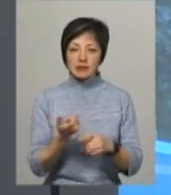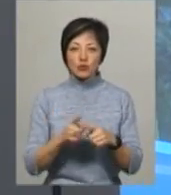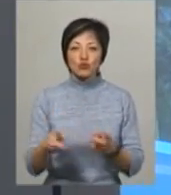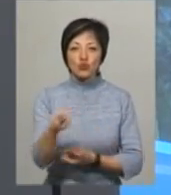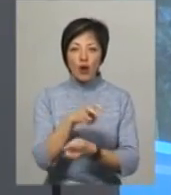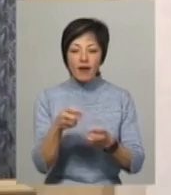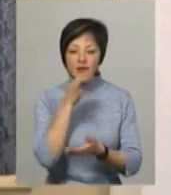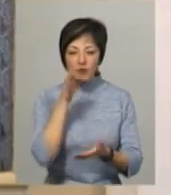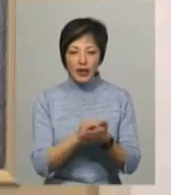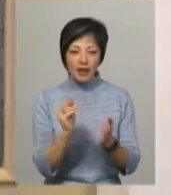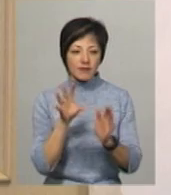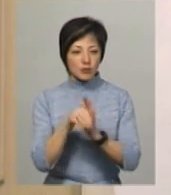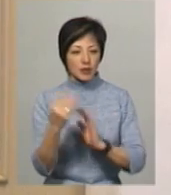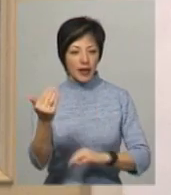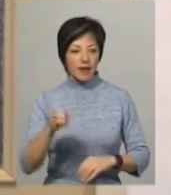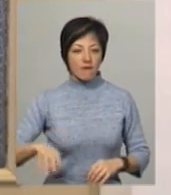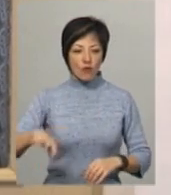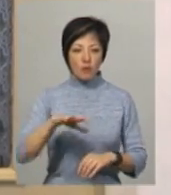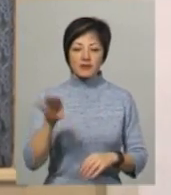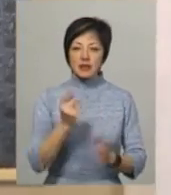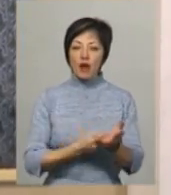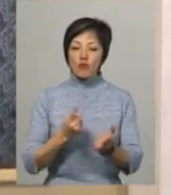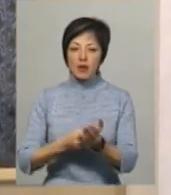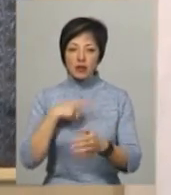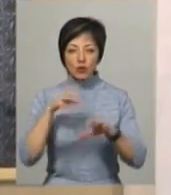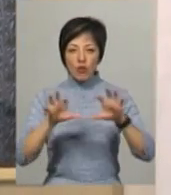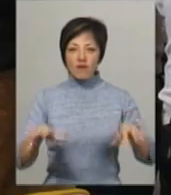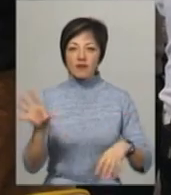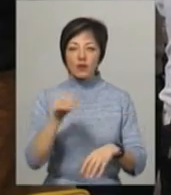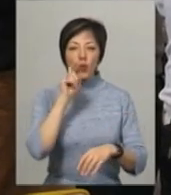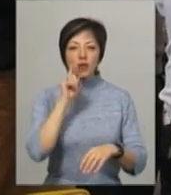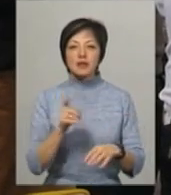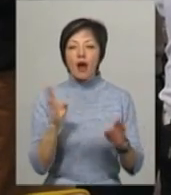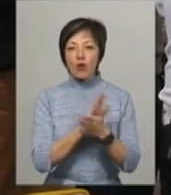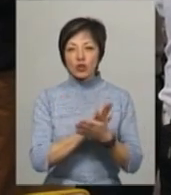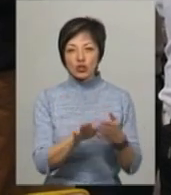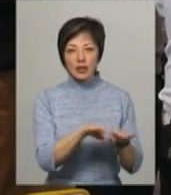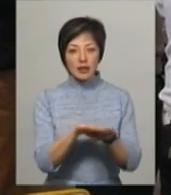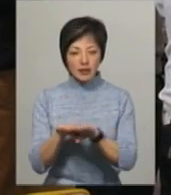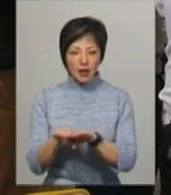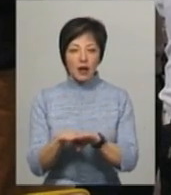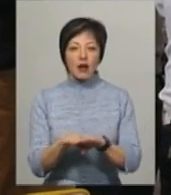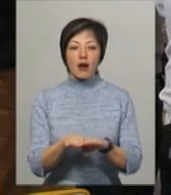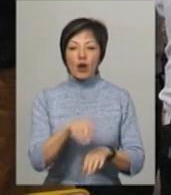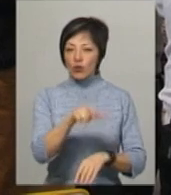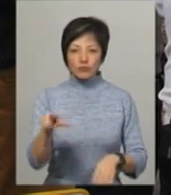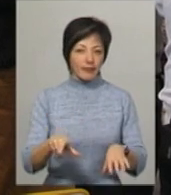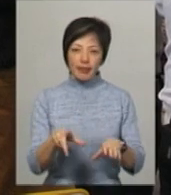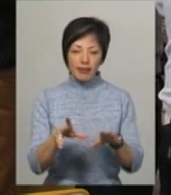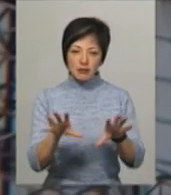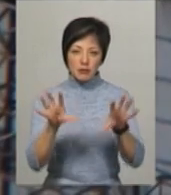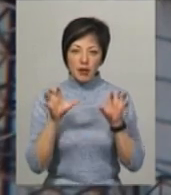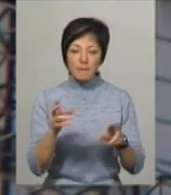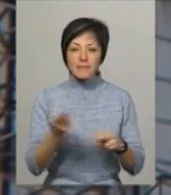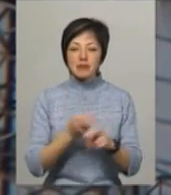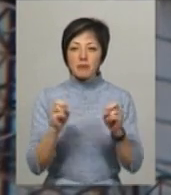шукають відповідальних інвесторів з Європи. Усі ці аргументи, каже голова Всеукраїнської екологічної ліги Наталія Геронова, громадськість не сприйме, бо йдеться про